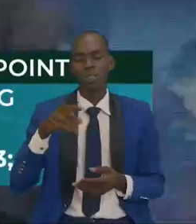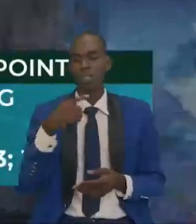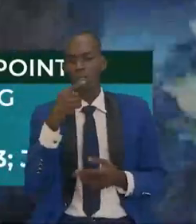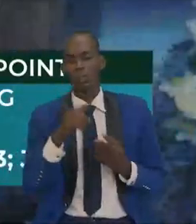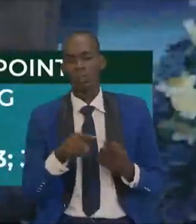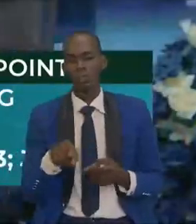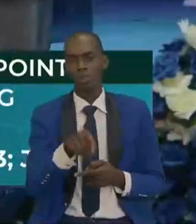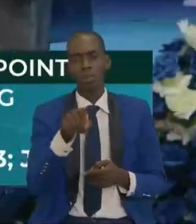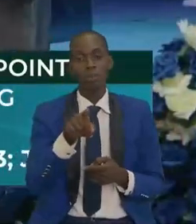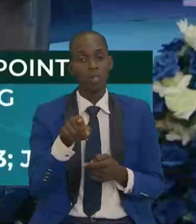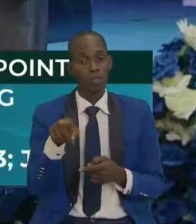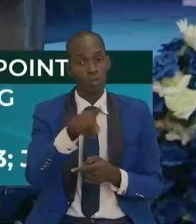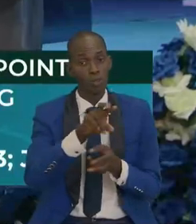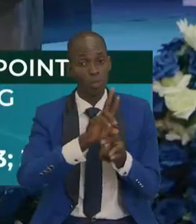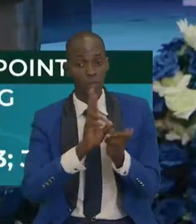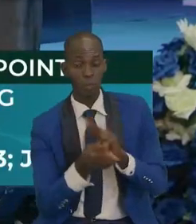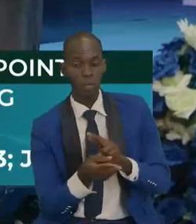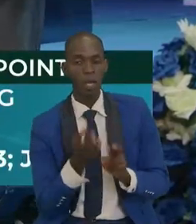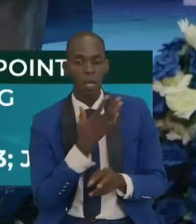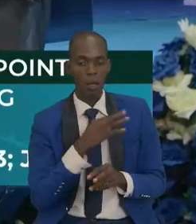Pierre leur dit,